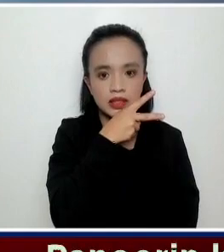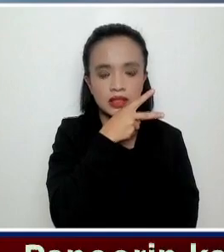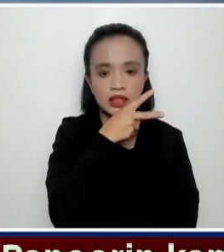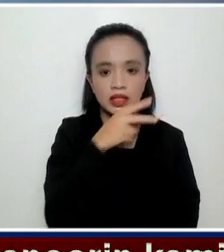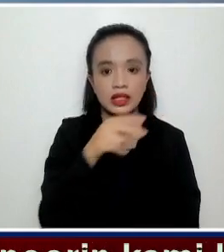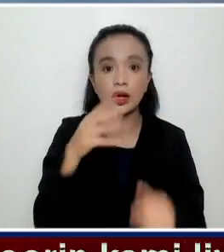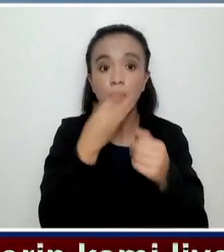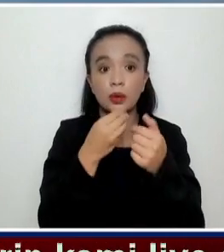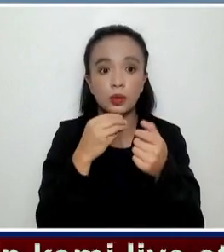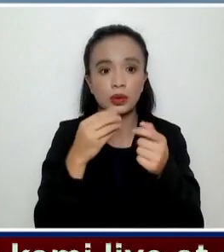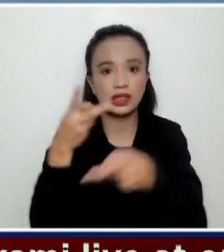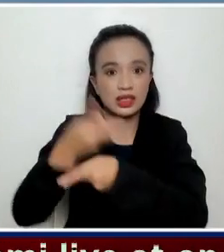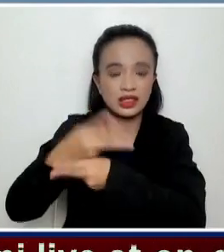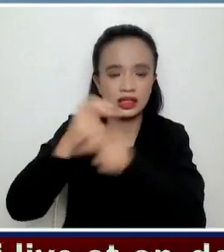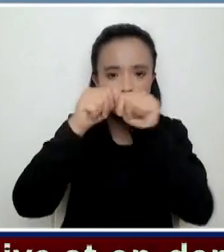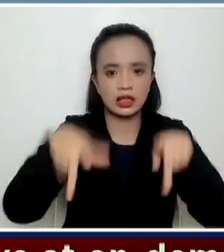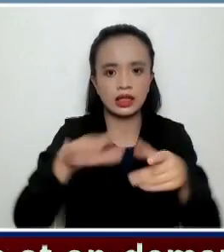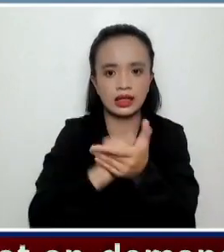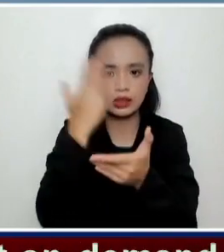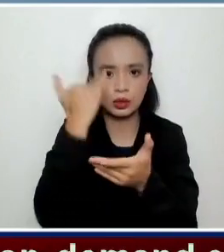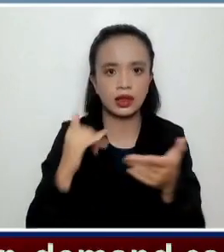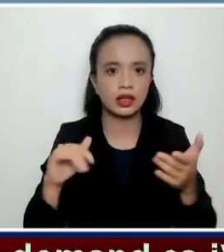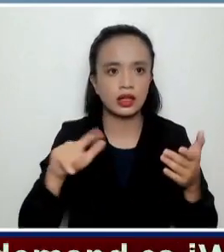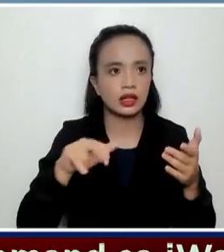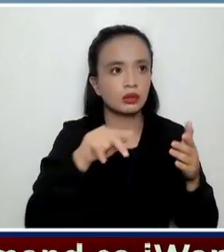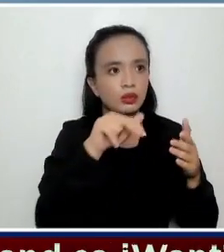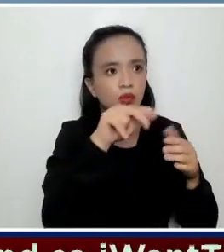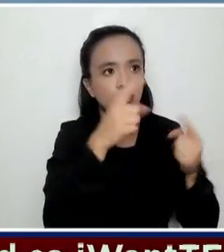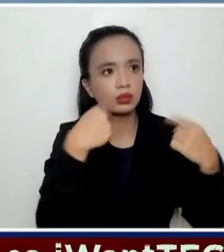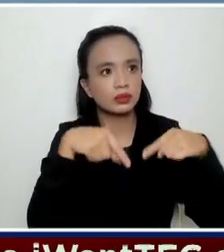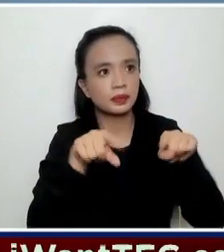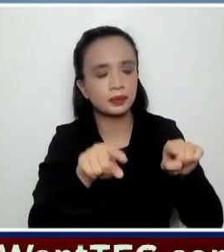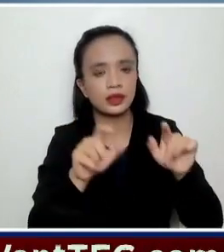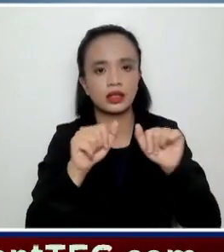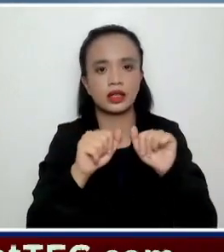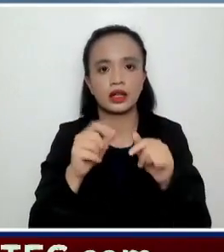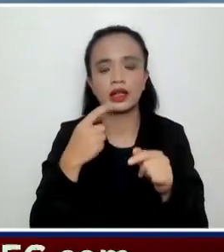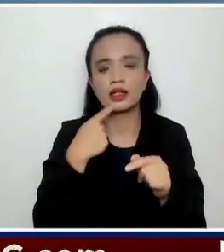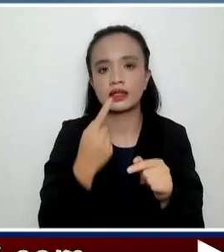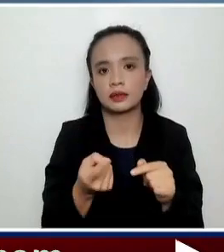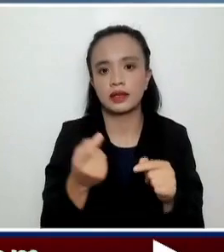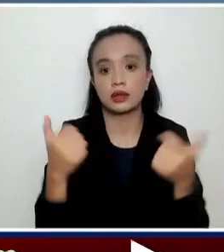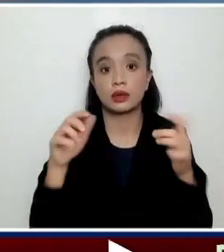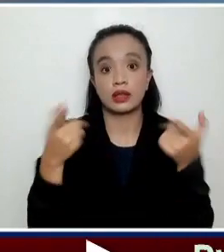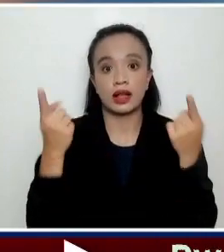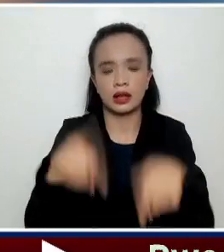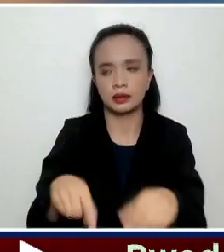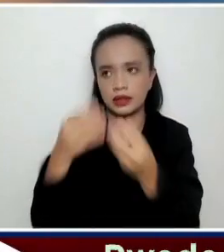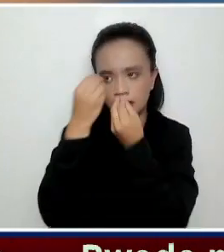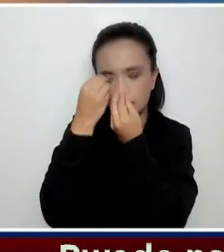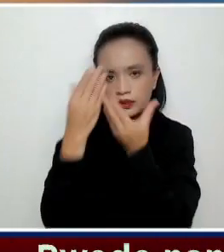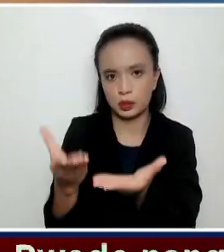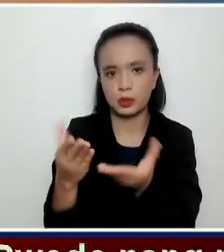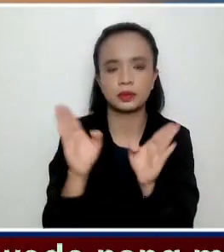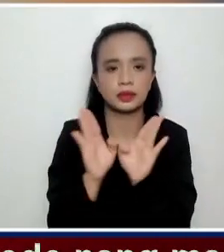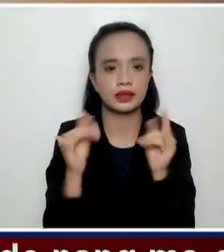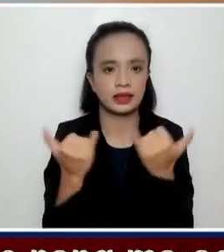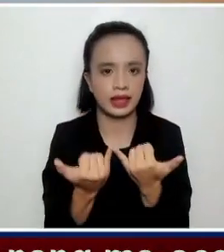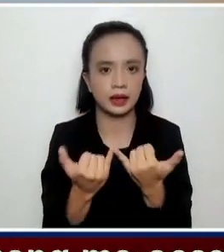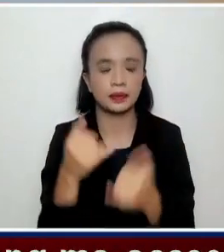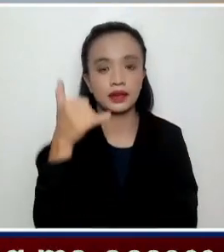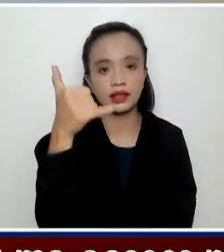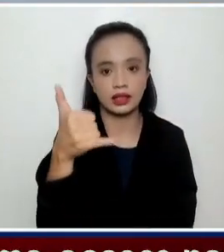apartment kaya nakaakyat ito sa unit ng biktima. Agad namang inireport ang insidente sa barangay. Sa pamamagitan ng